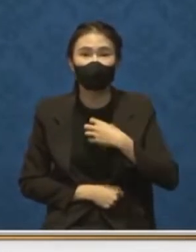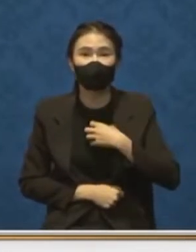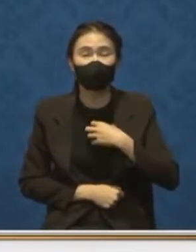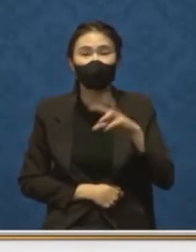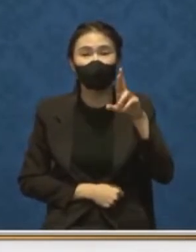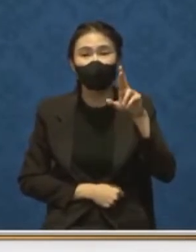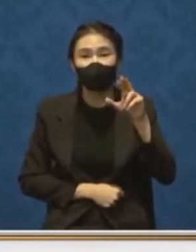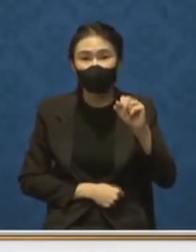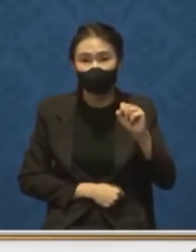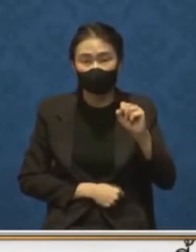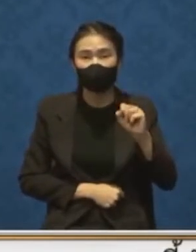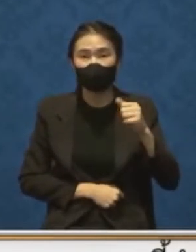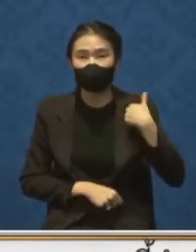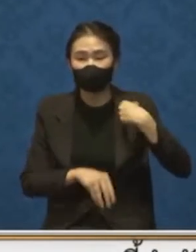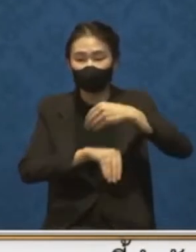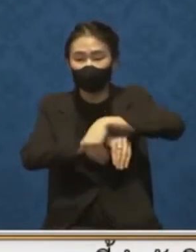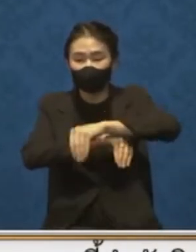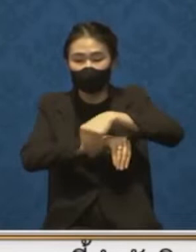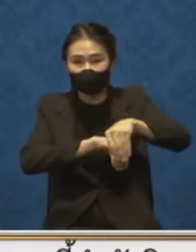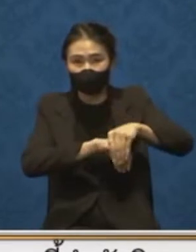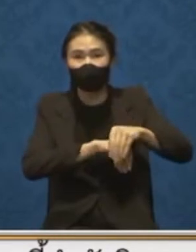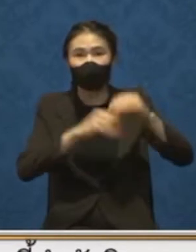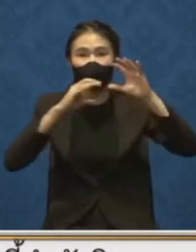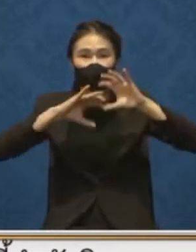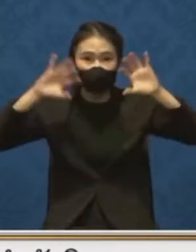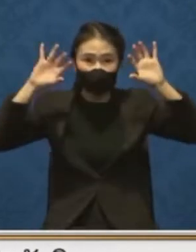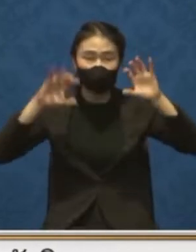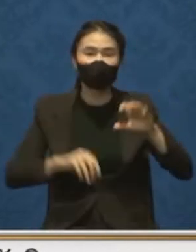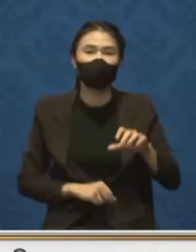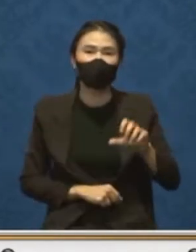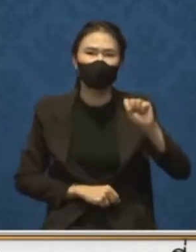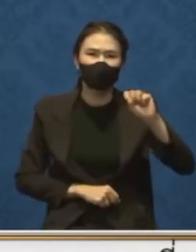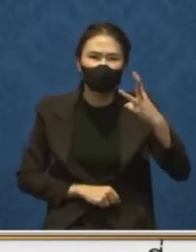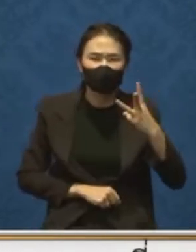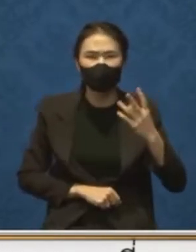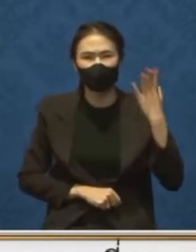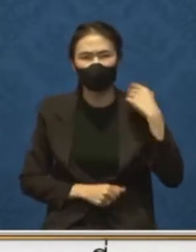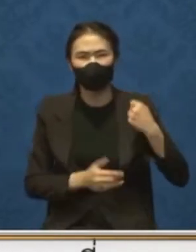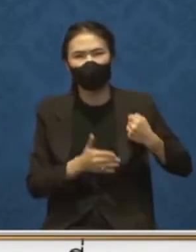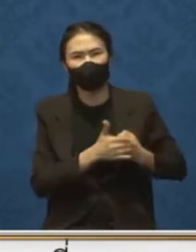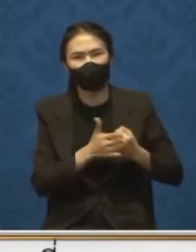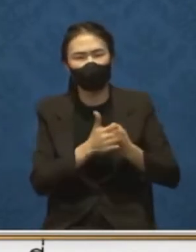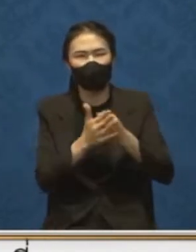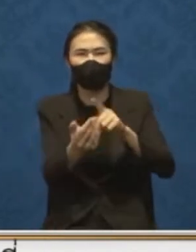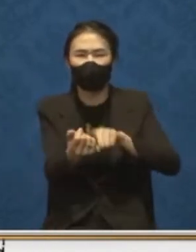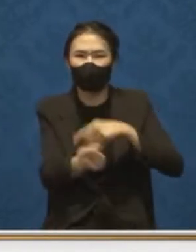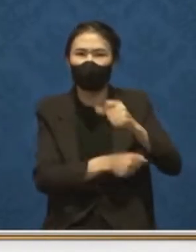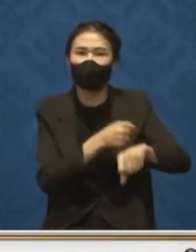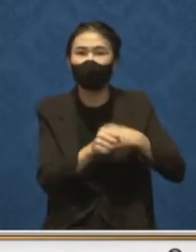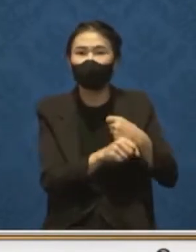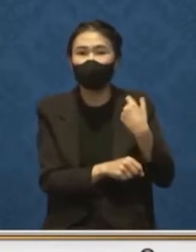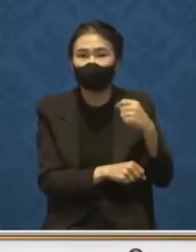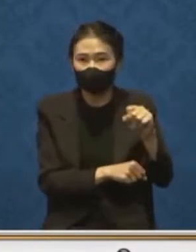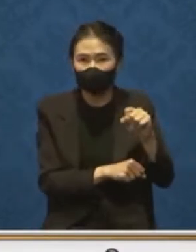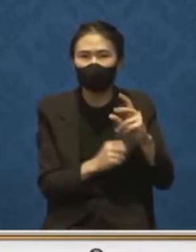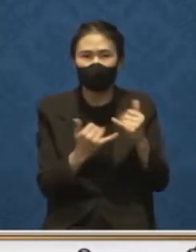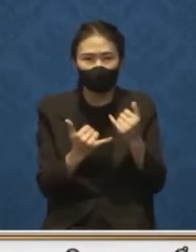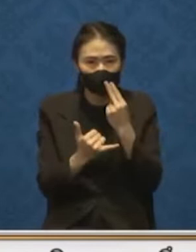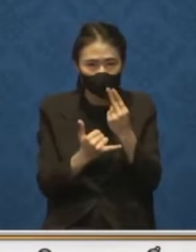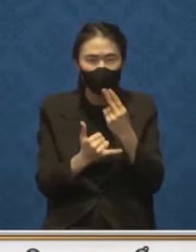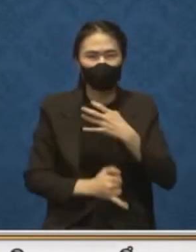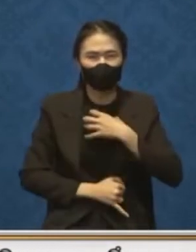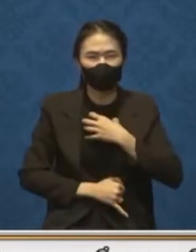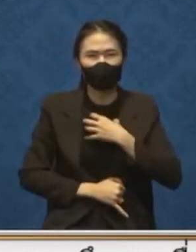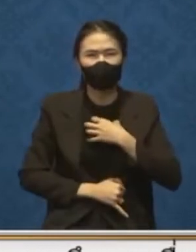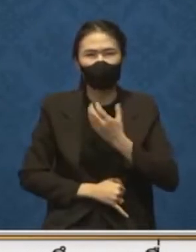ให้เครือข่ายรัฐสวัสดิการที่เขาต่อสู้เรื่องนี้มากว่าหลายสิบปีครับท่านประธานครับวันนี้ถือเป็นอีกก้าวหนึ่งที่เข้ามาในสภา